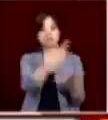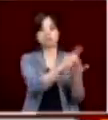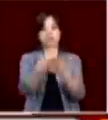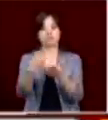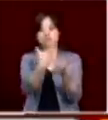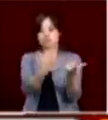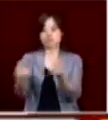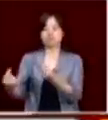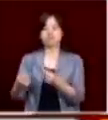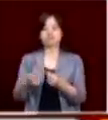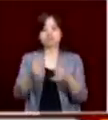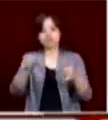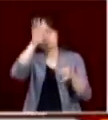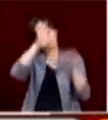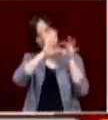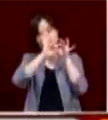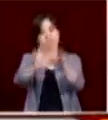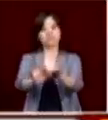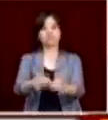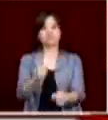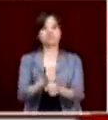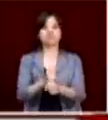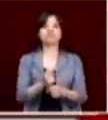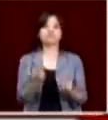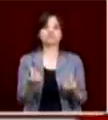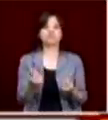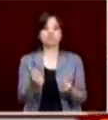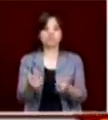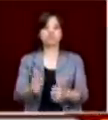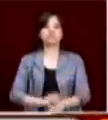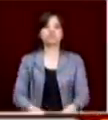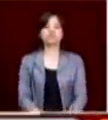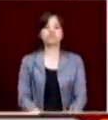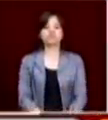予咱的党啊来继续吼来推动嘞，多谢。